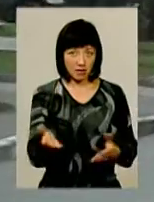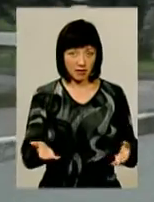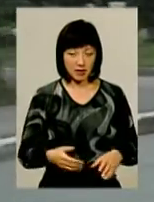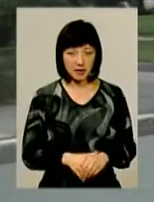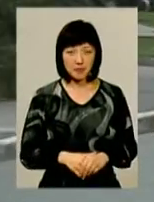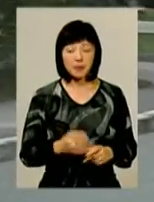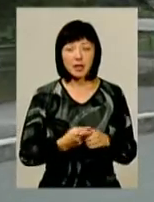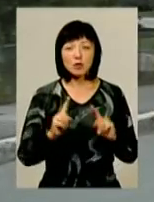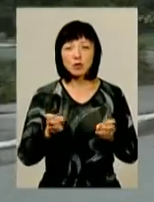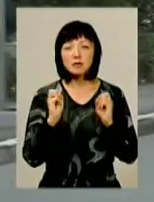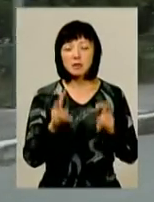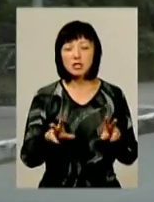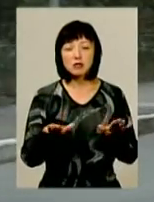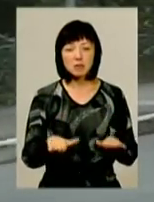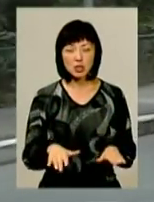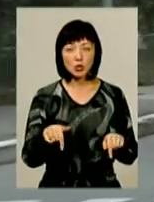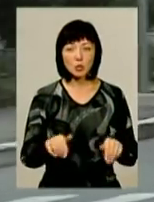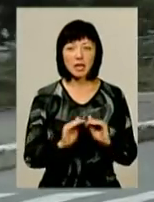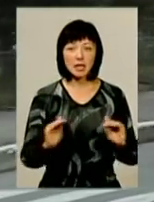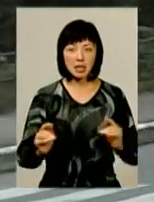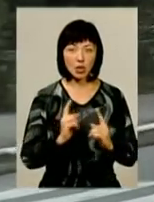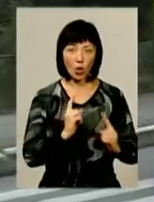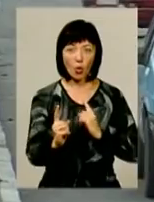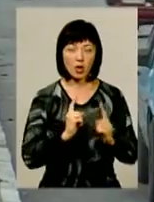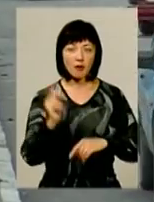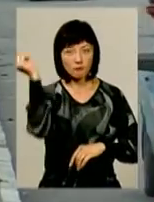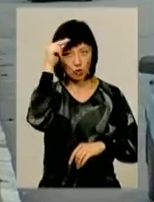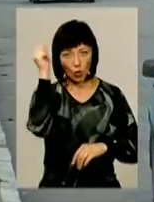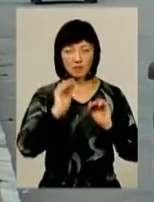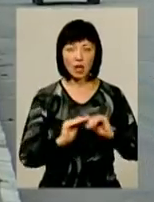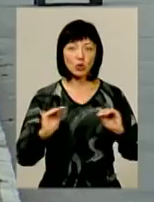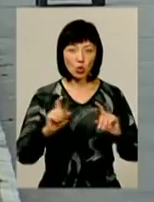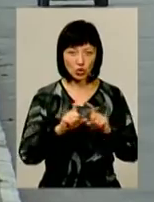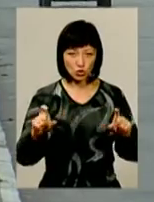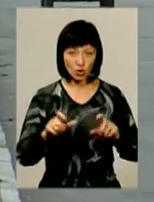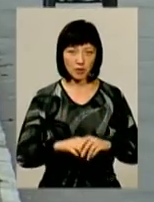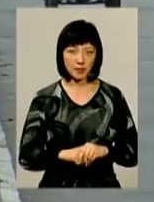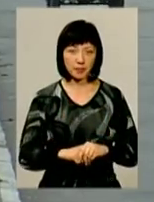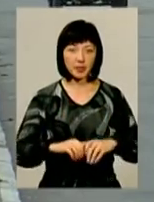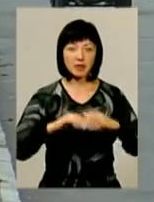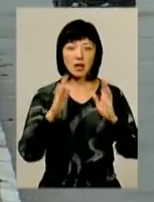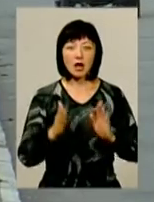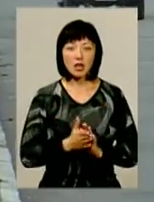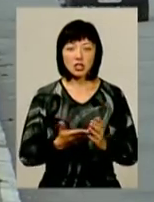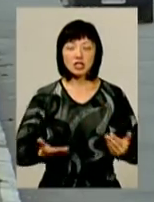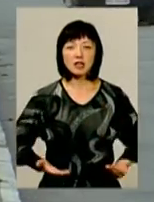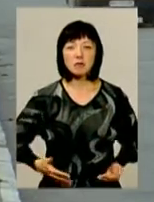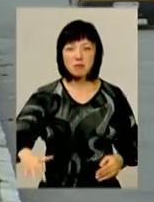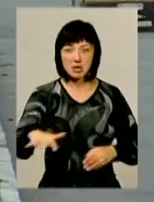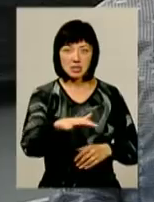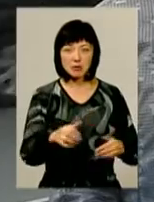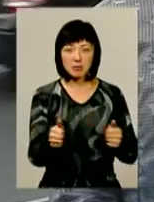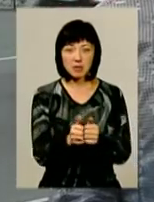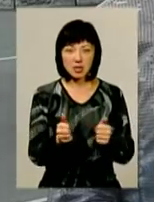Це дуже небезпечне місце. Тут діти ходять в школу, в садочок. Взагалі жилий масив тут дуже